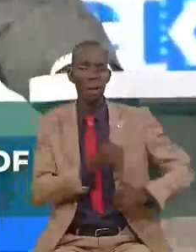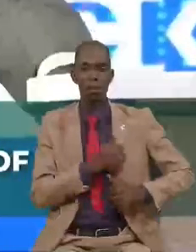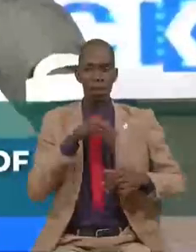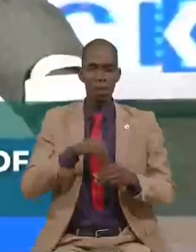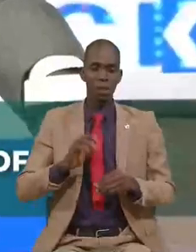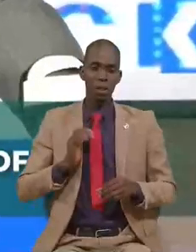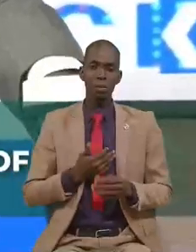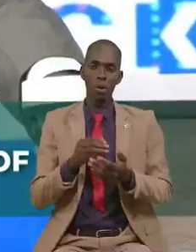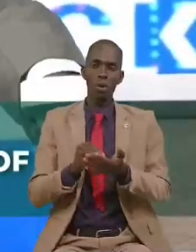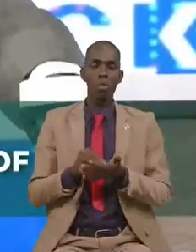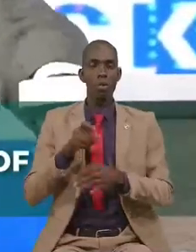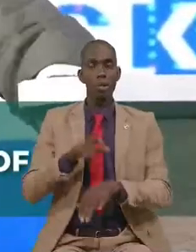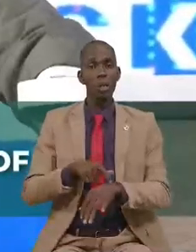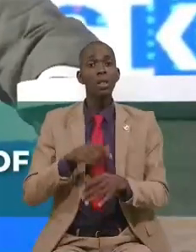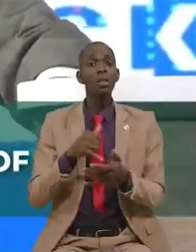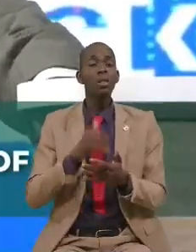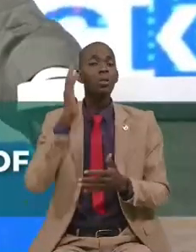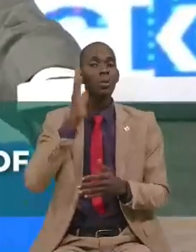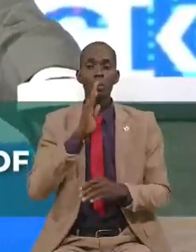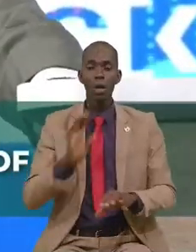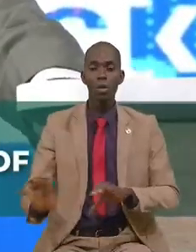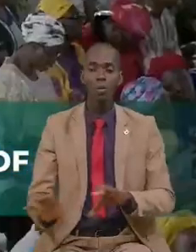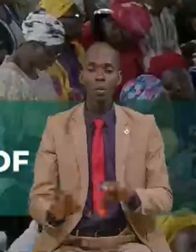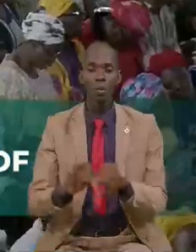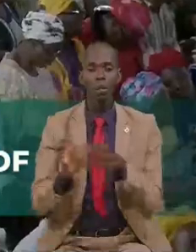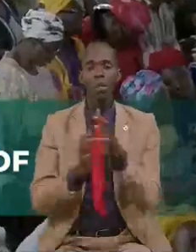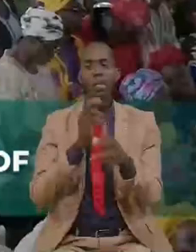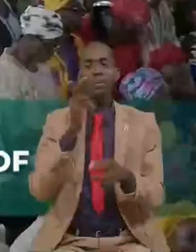génération, ce sera fait au nom de Jésus.